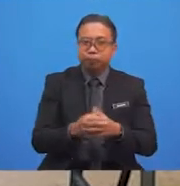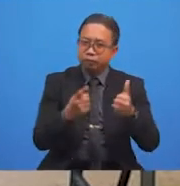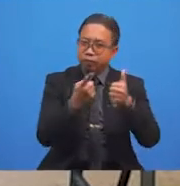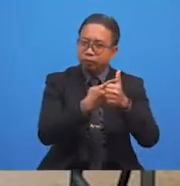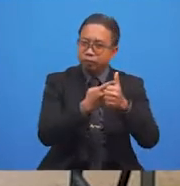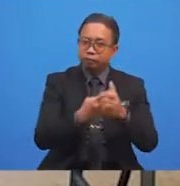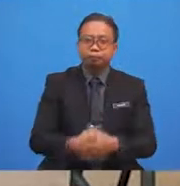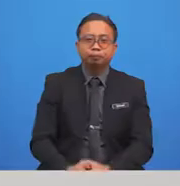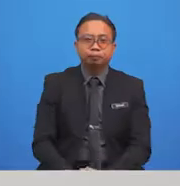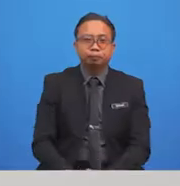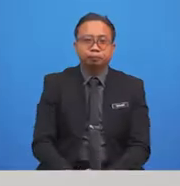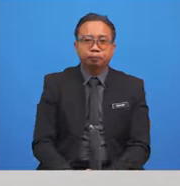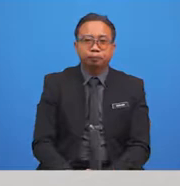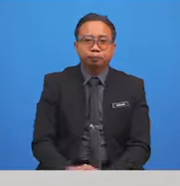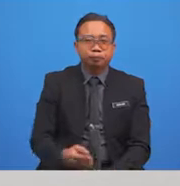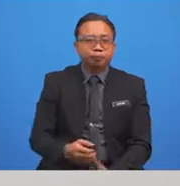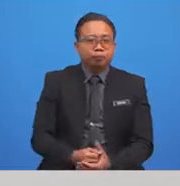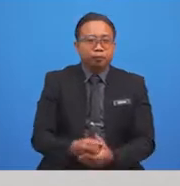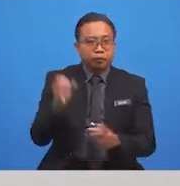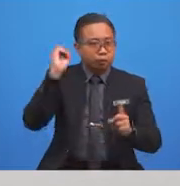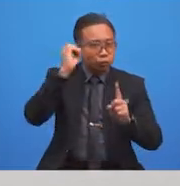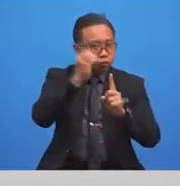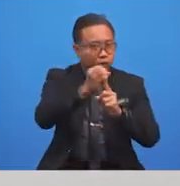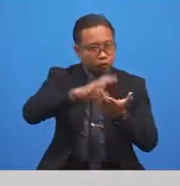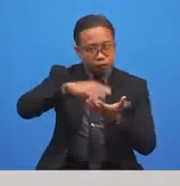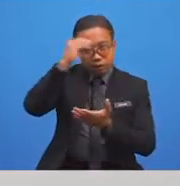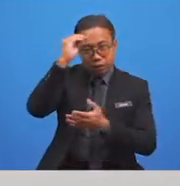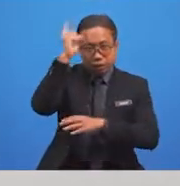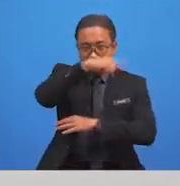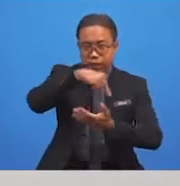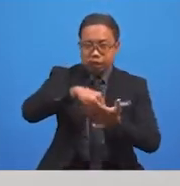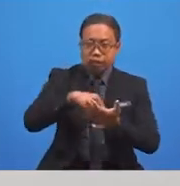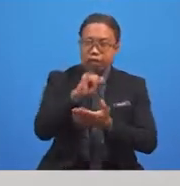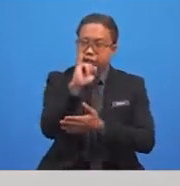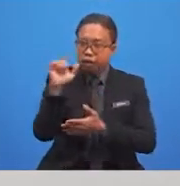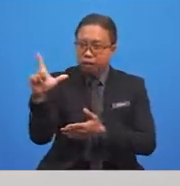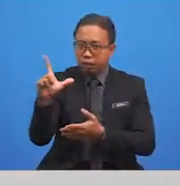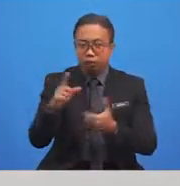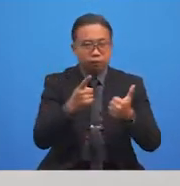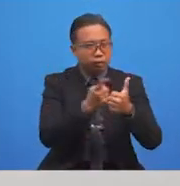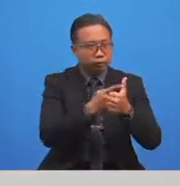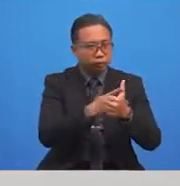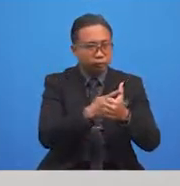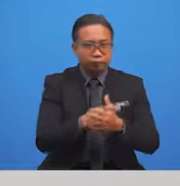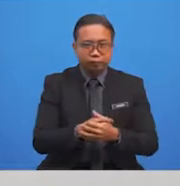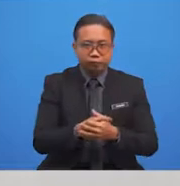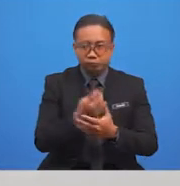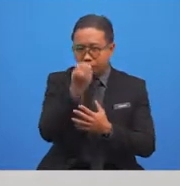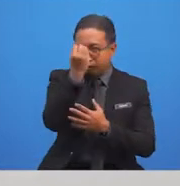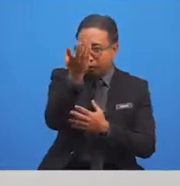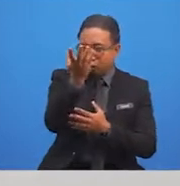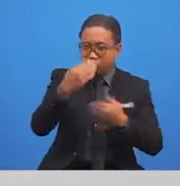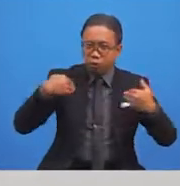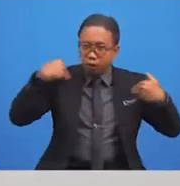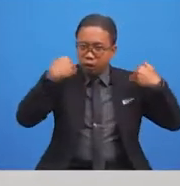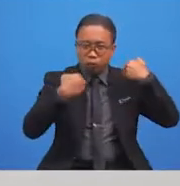pertama. Baiklah, objektif pembelajaran hari ini adalah yang pertama, menyatakan